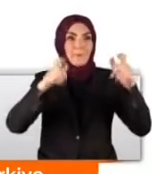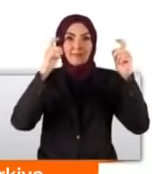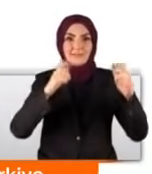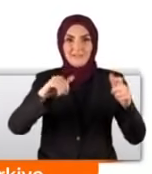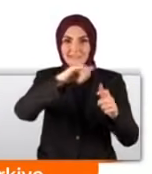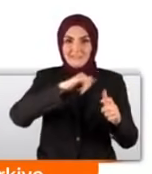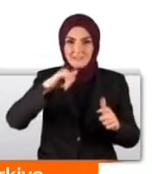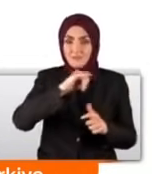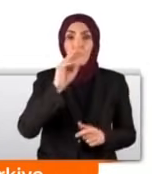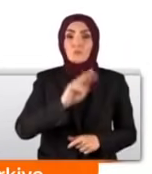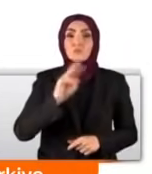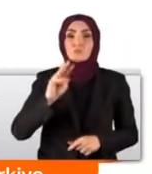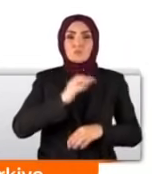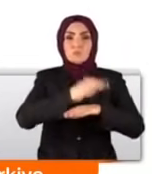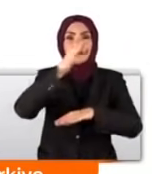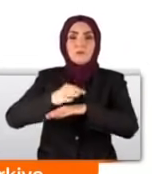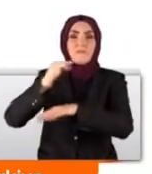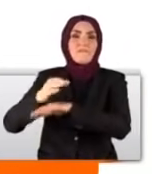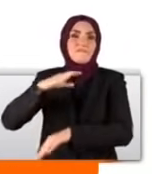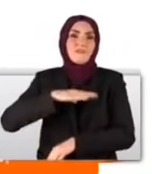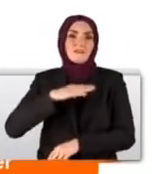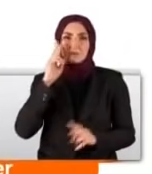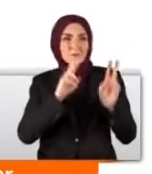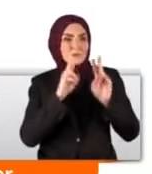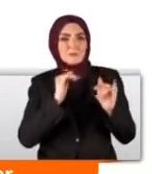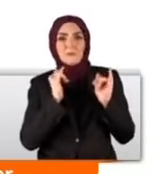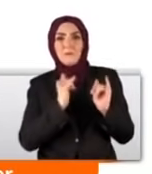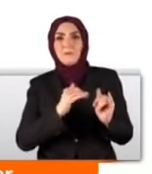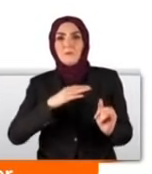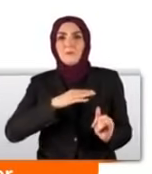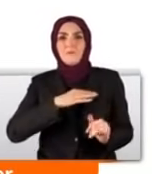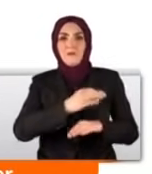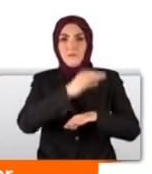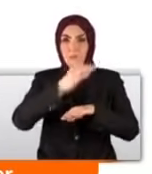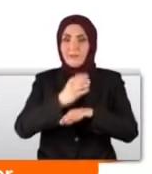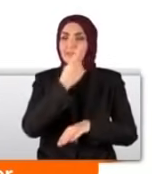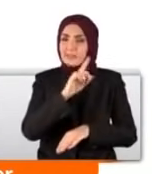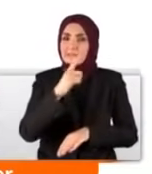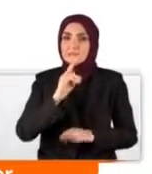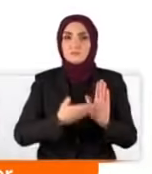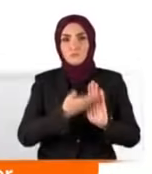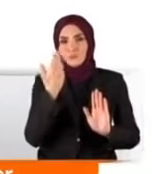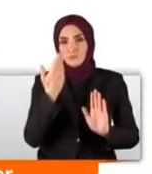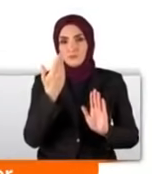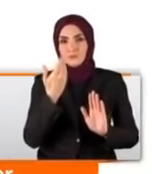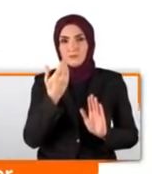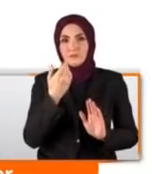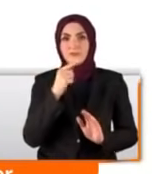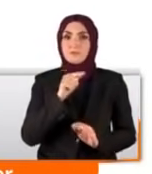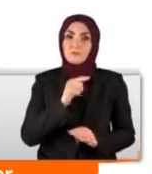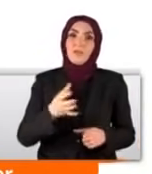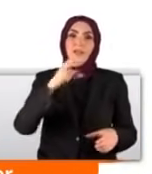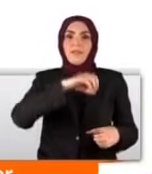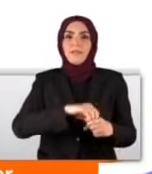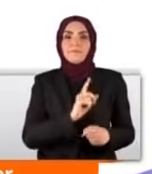kule vardı. Görüntü kirliliğine neden olan o kuleler tek tek söküldü ve yerine işte bu Çamlıca Kulesi inşa